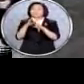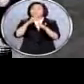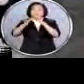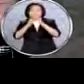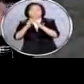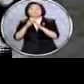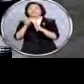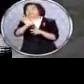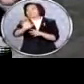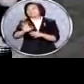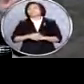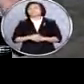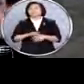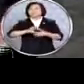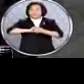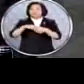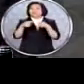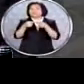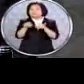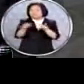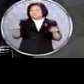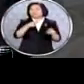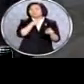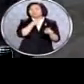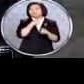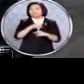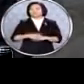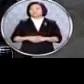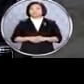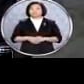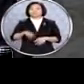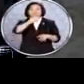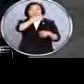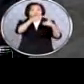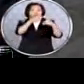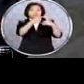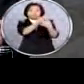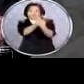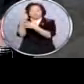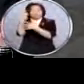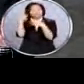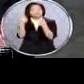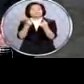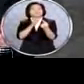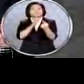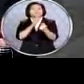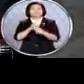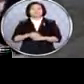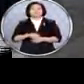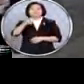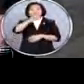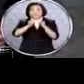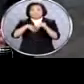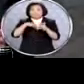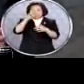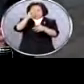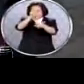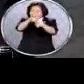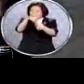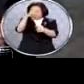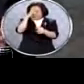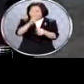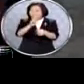们应该要和平相处，这就是台湾人的共识。台湾人真正所期待的就是希望